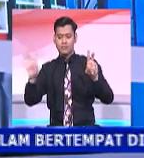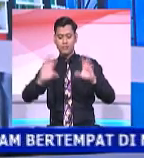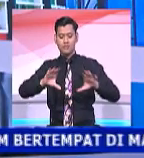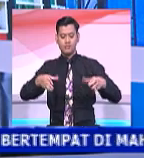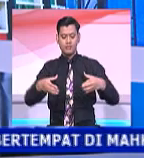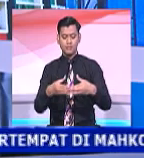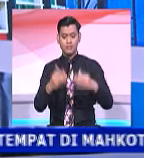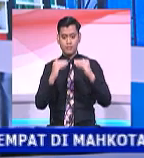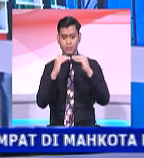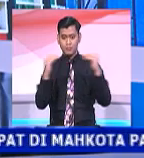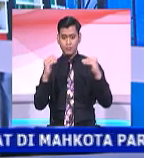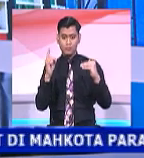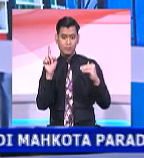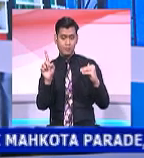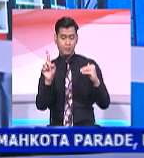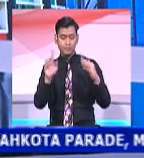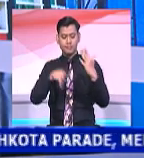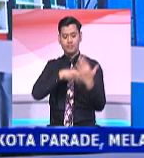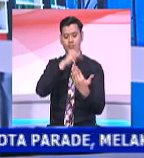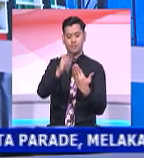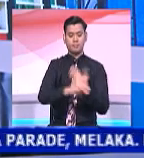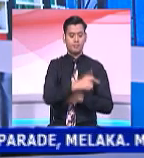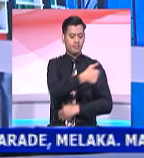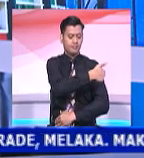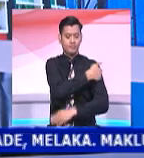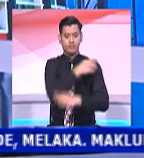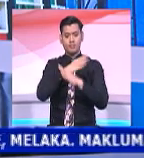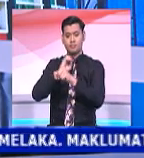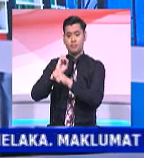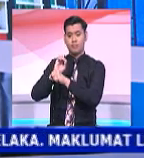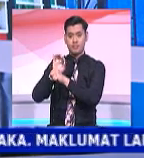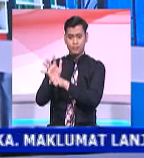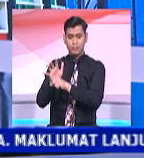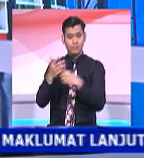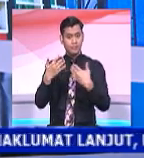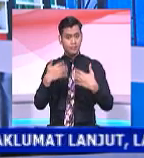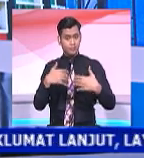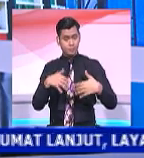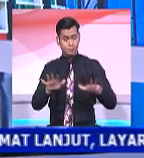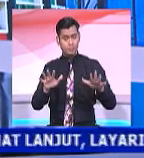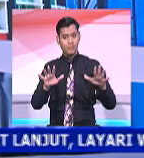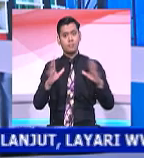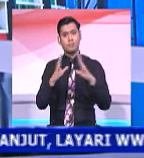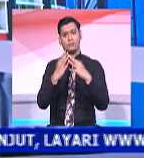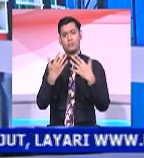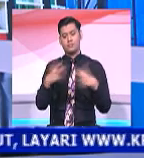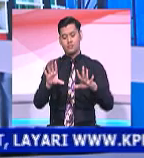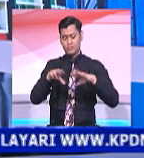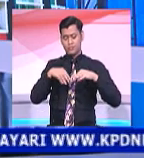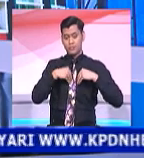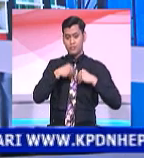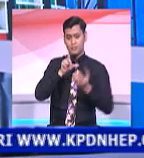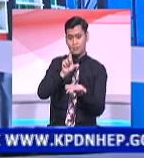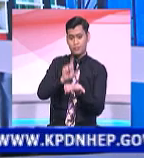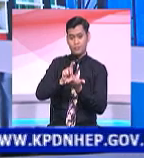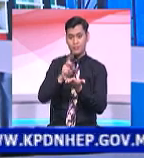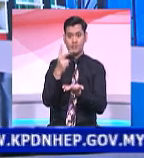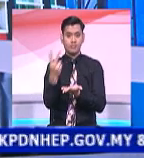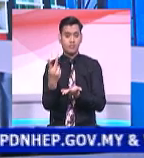Menurut Dato' Dr. Razi, penangguhan sesi persekolahan perlu dilakukan sekiranya ramai guru diarah menjalani